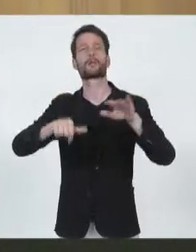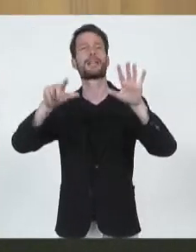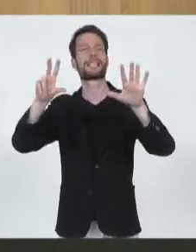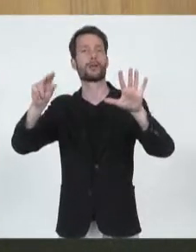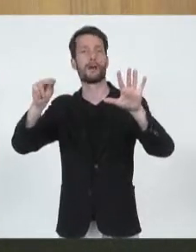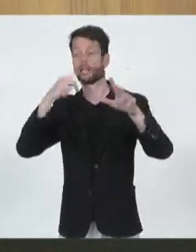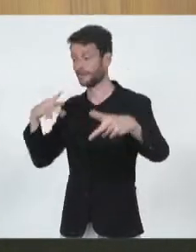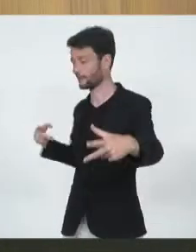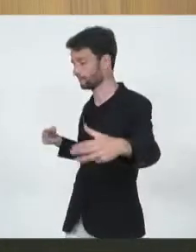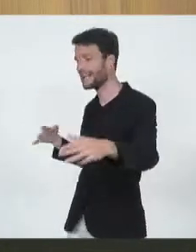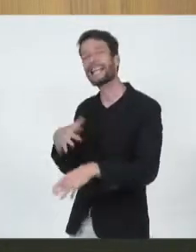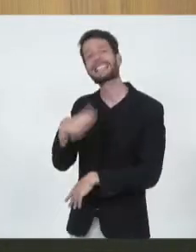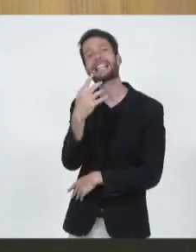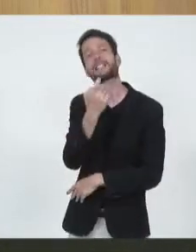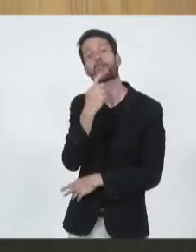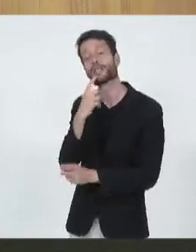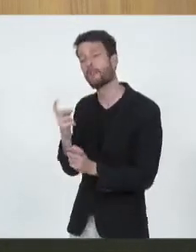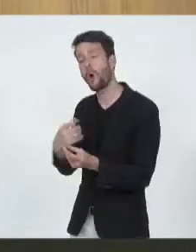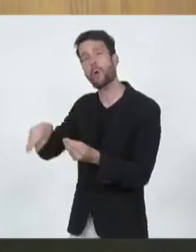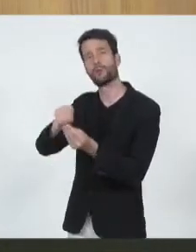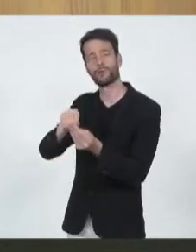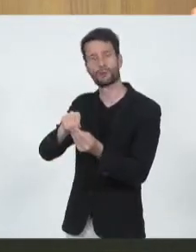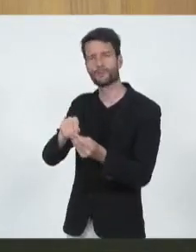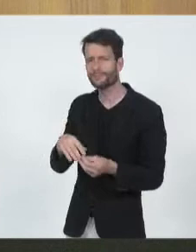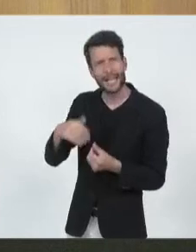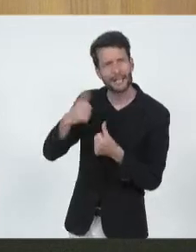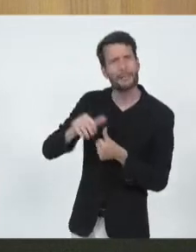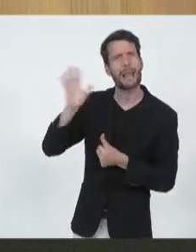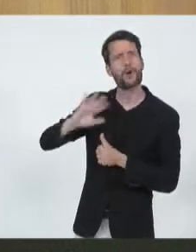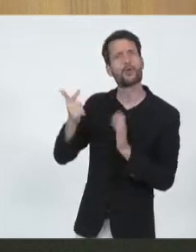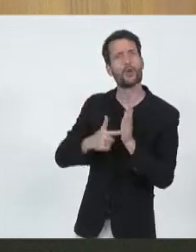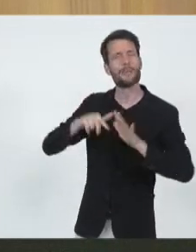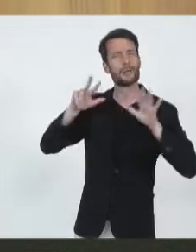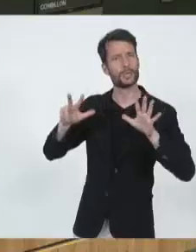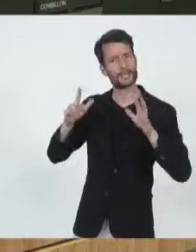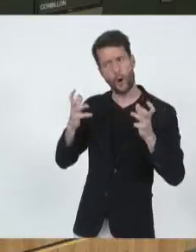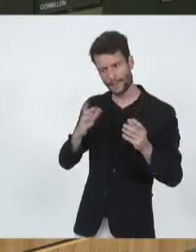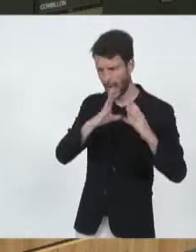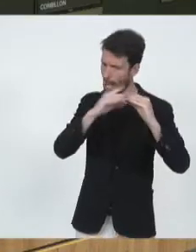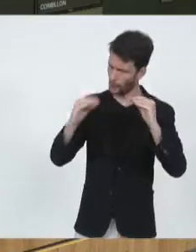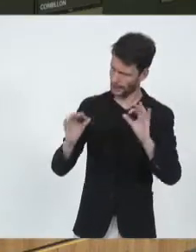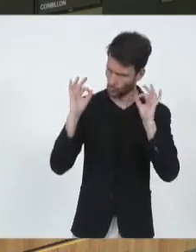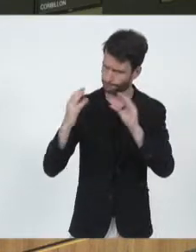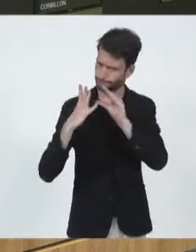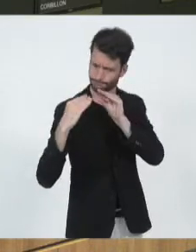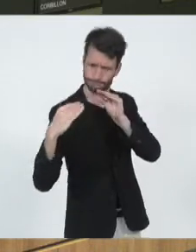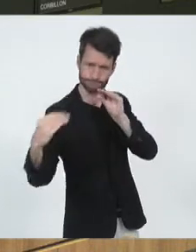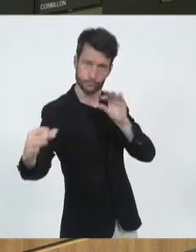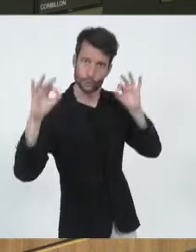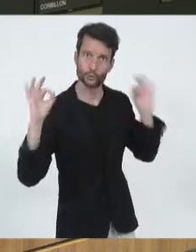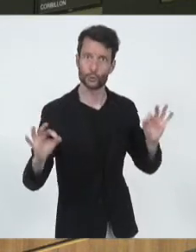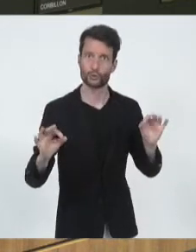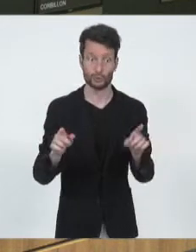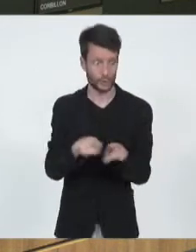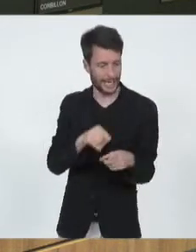du contrat pour, souvenez-vous à l'époque, amortir l'ensemble de notre investissement et faire des économies pour pouvoir faire